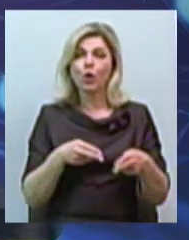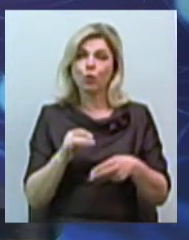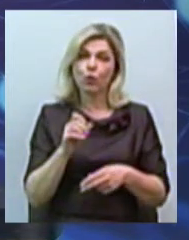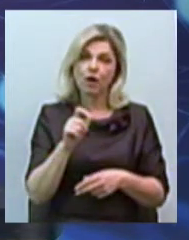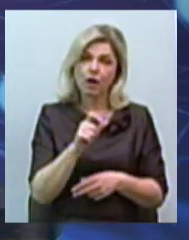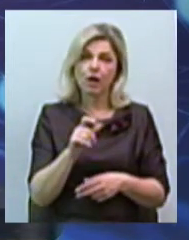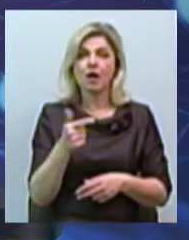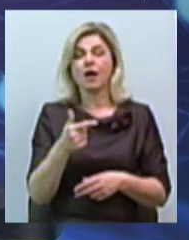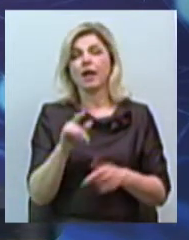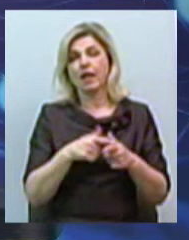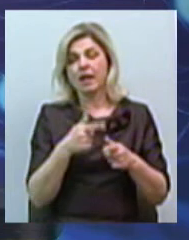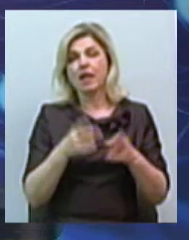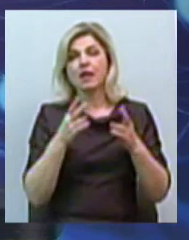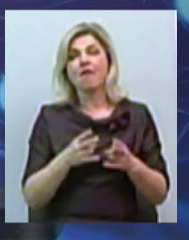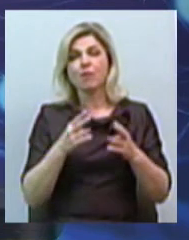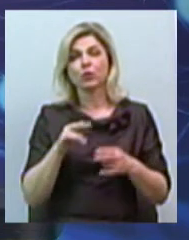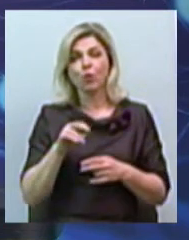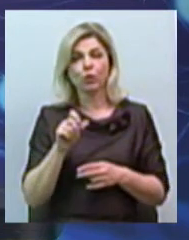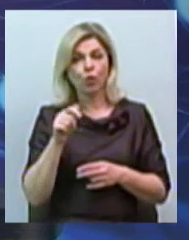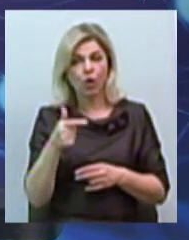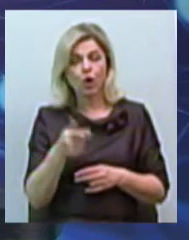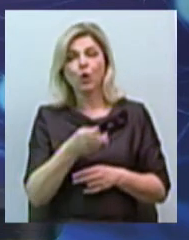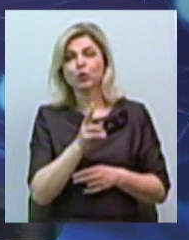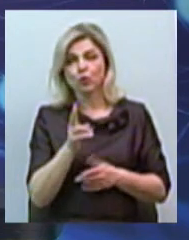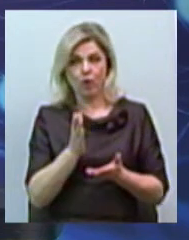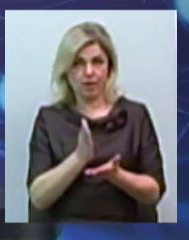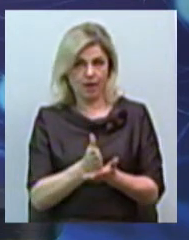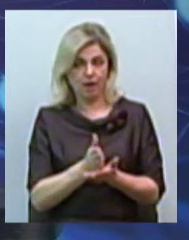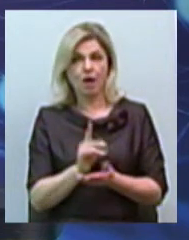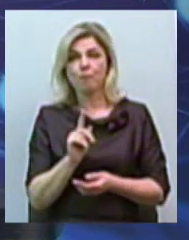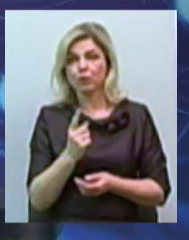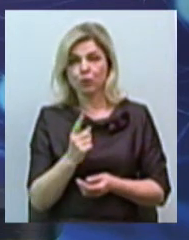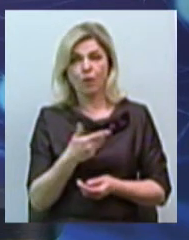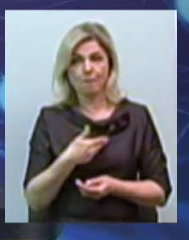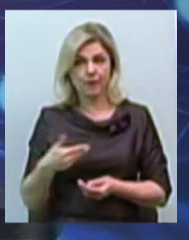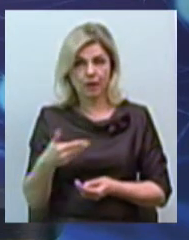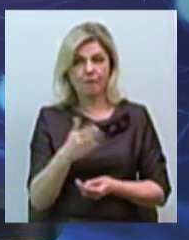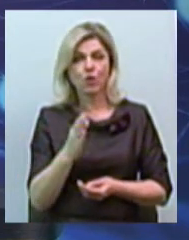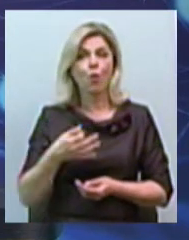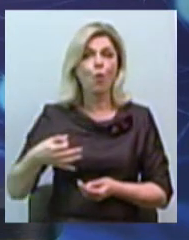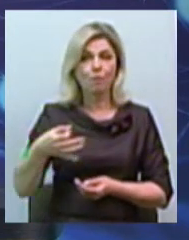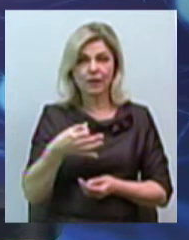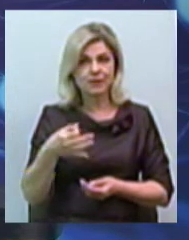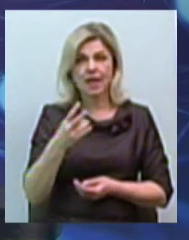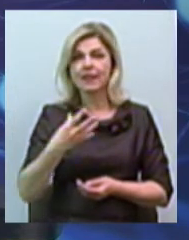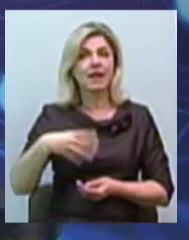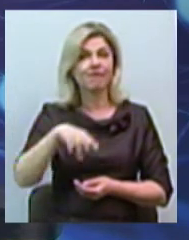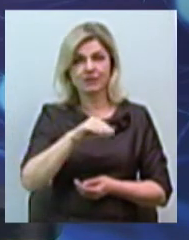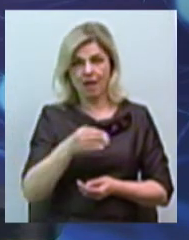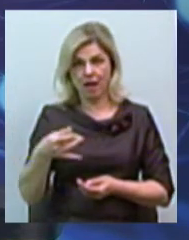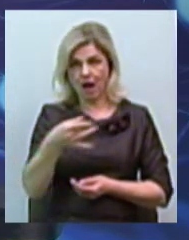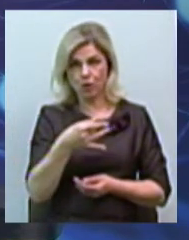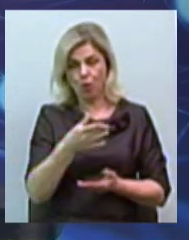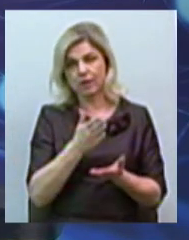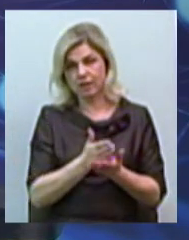до лікаря-травматолога, хто є в наявності. Тому що ми в області, не в всіх районах є